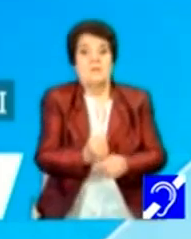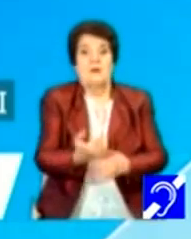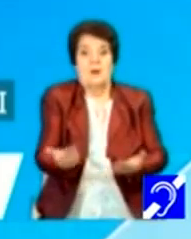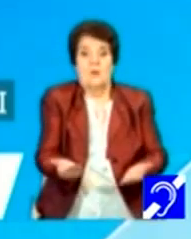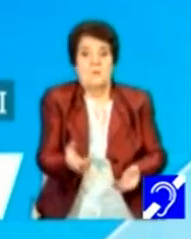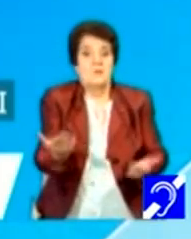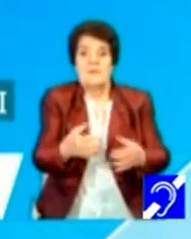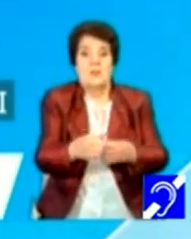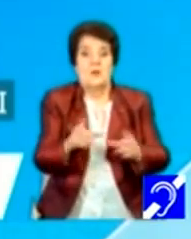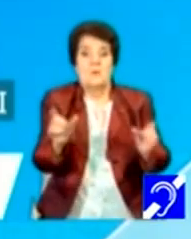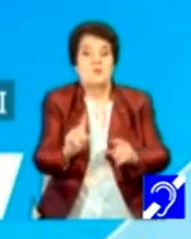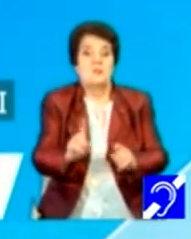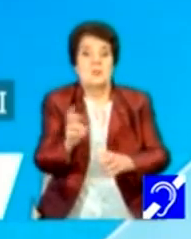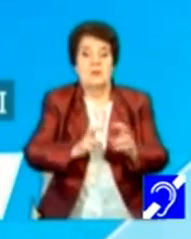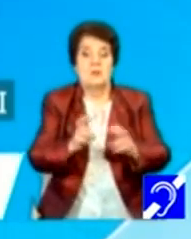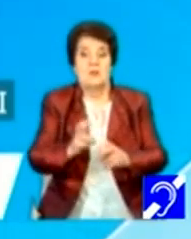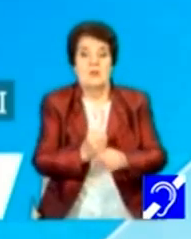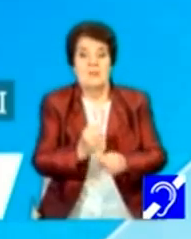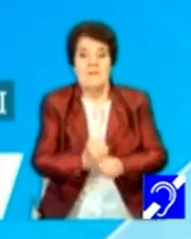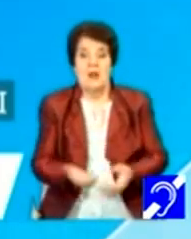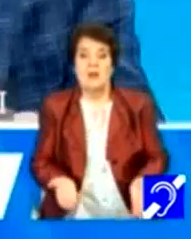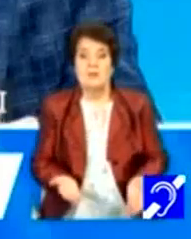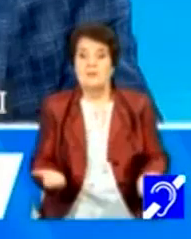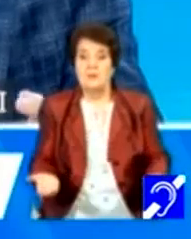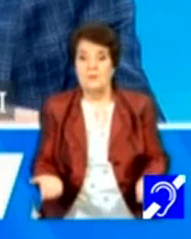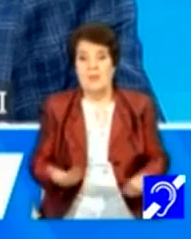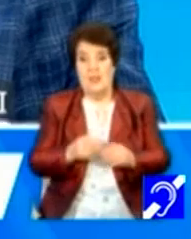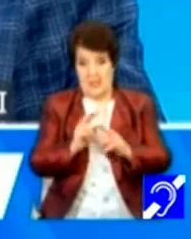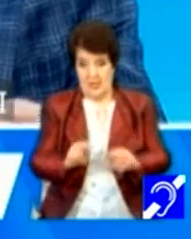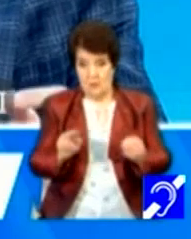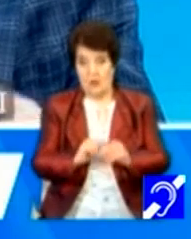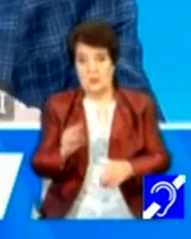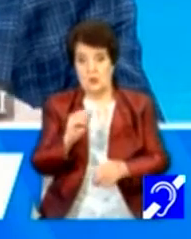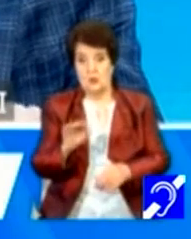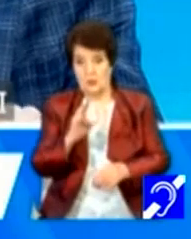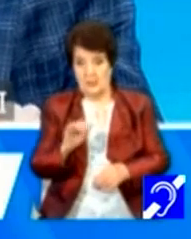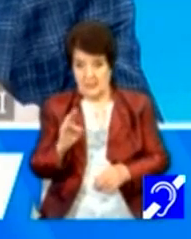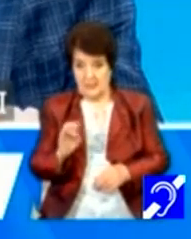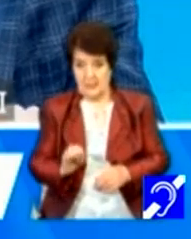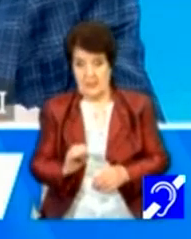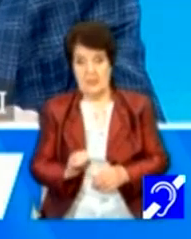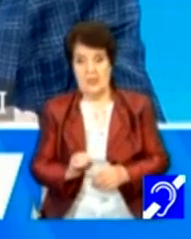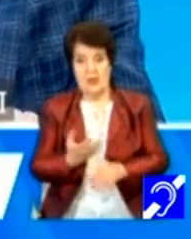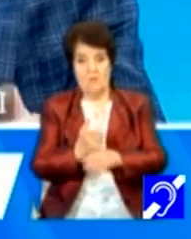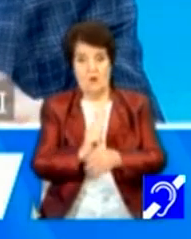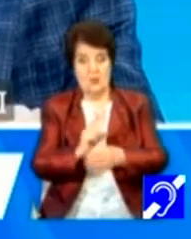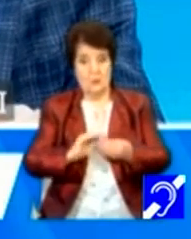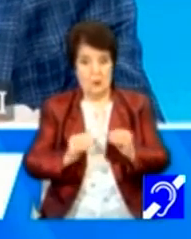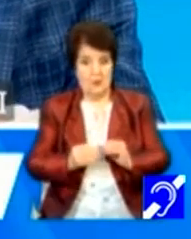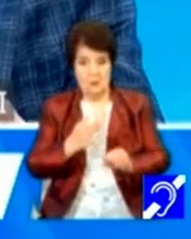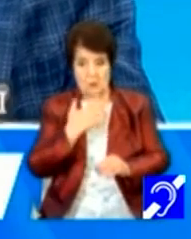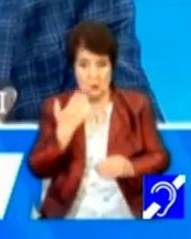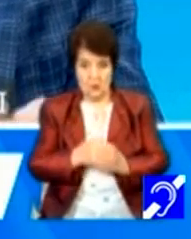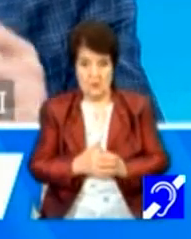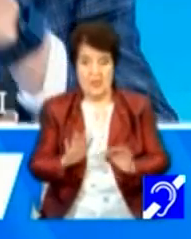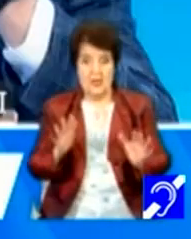Ce fel de companii? Ce să produc? Ce să cresc? Da. Deci, am spus încă o dată, educație, justiție, din justiție pornesc foarte multe probleme. În clipa